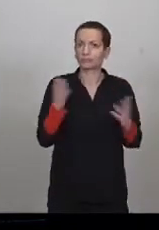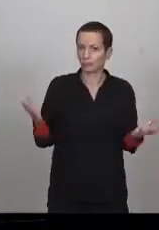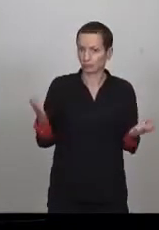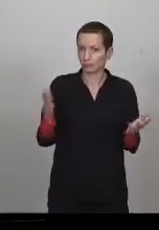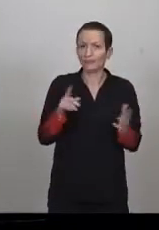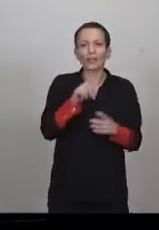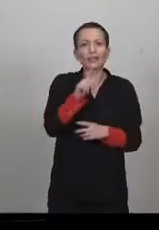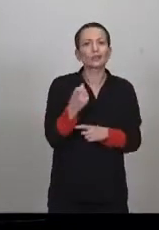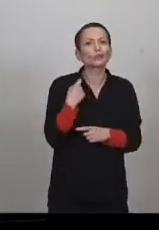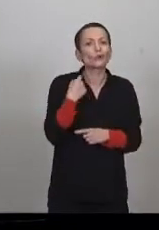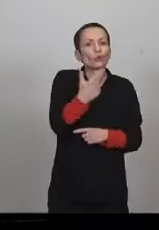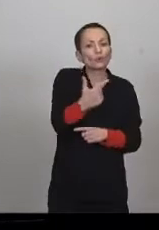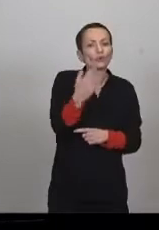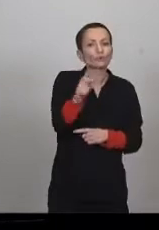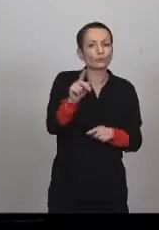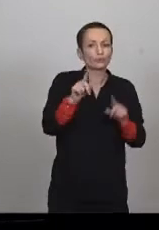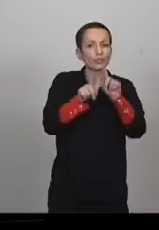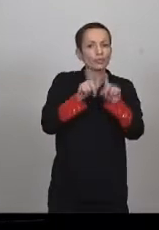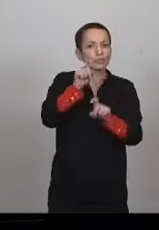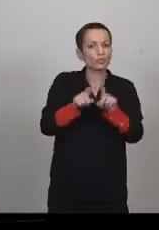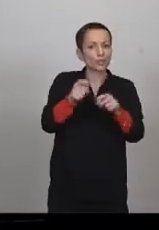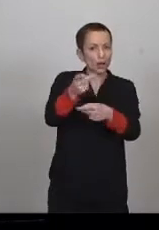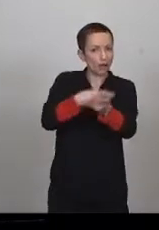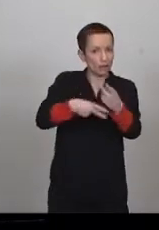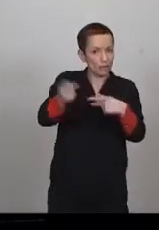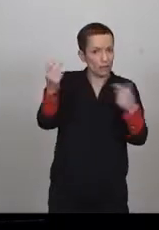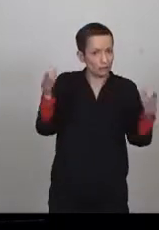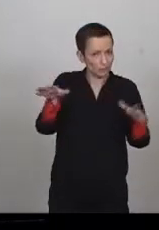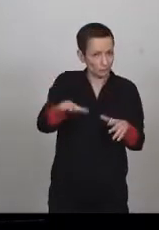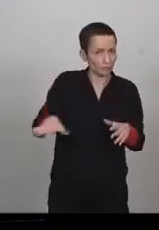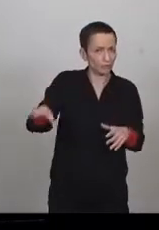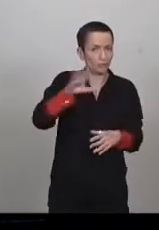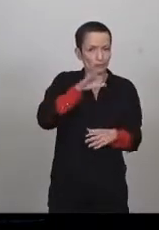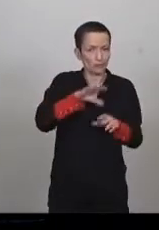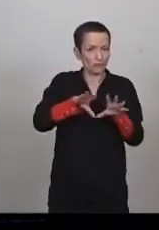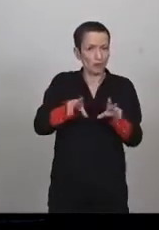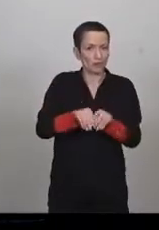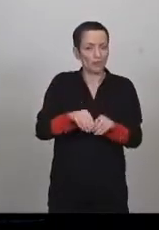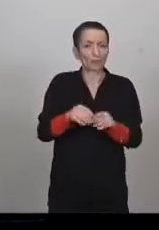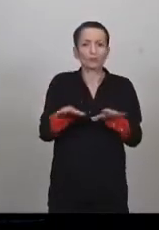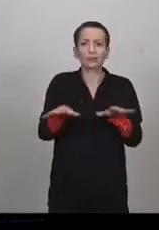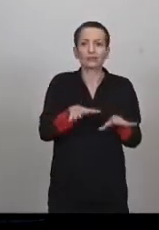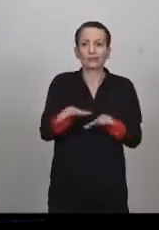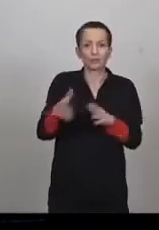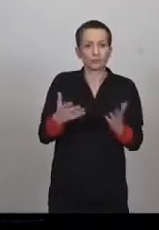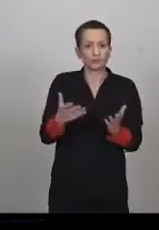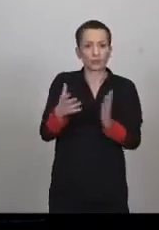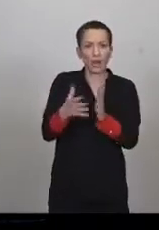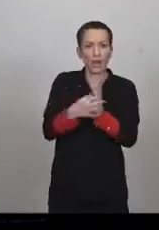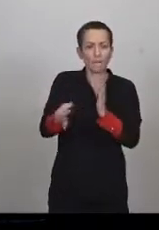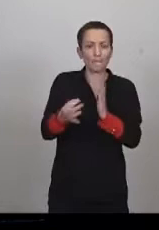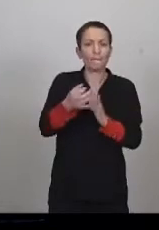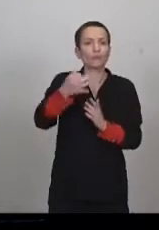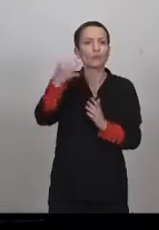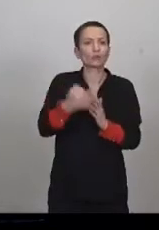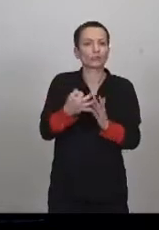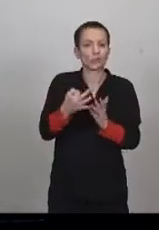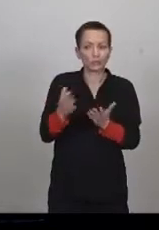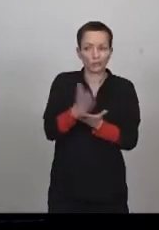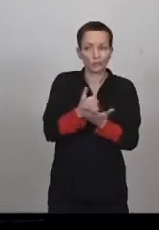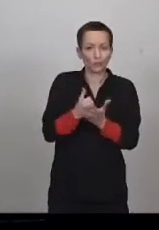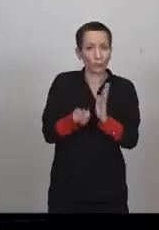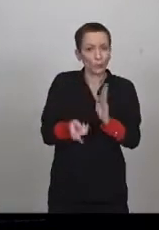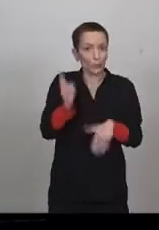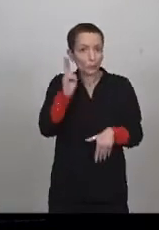question numéro 2 du questionnaire que vous avez donc envoyé aux familles, vous indiquez que le système prélève aujourd'hui un pourcentage de revenus plus important pour